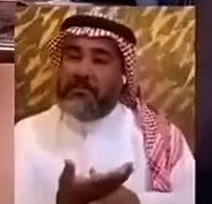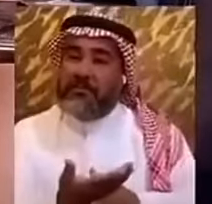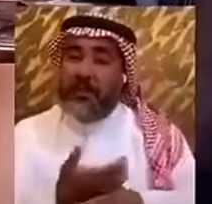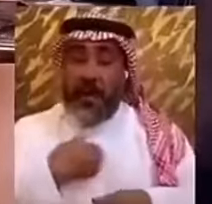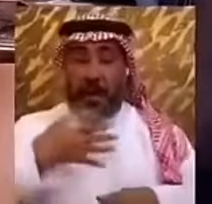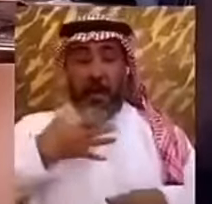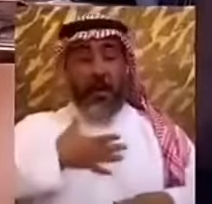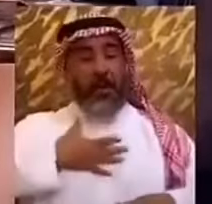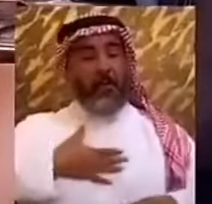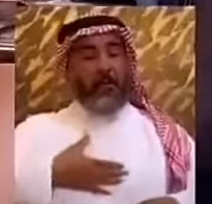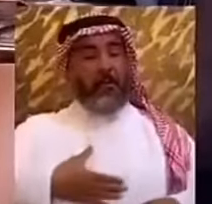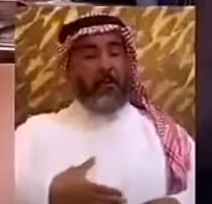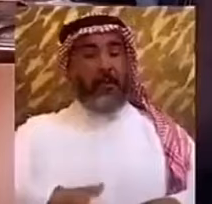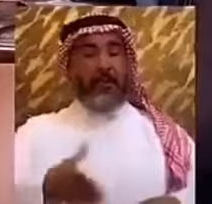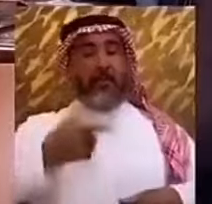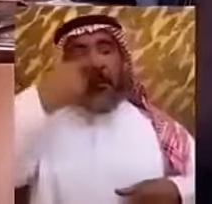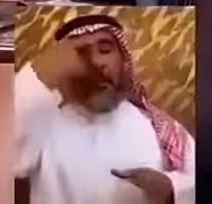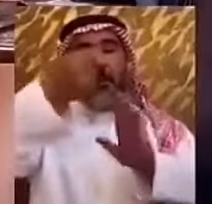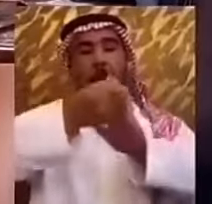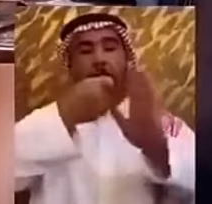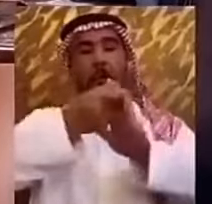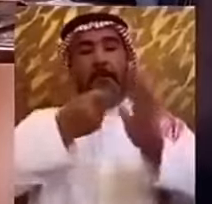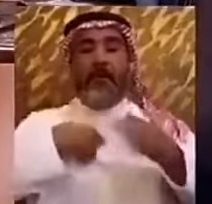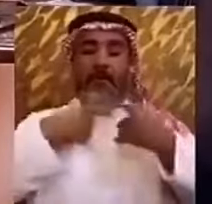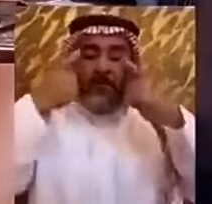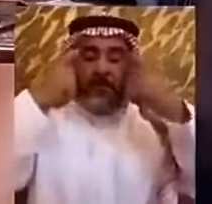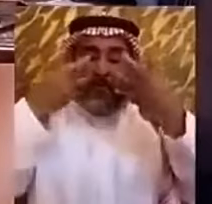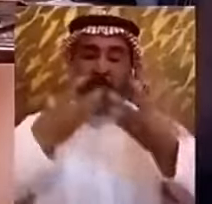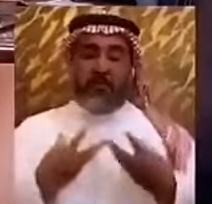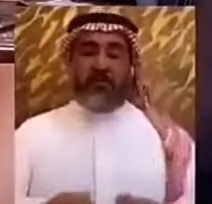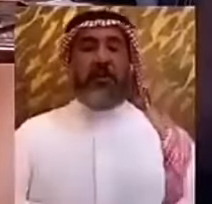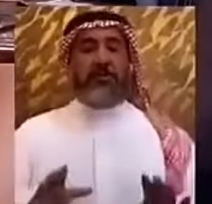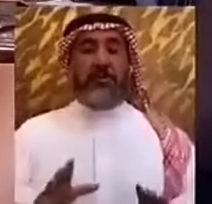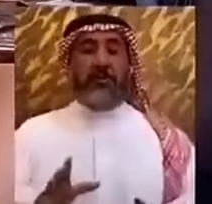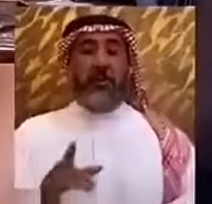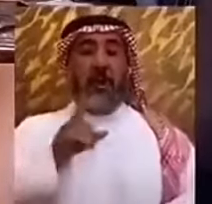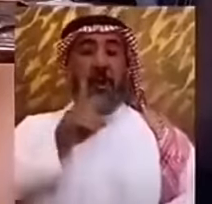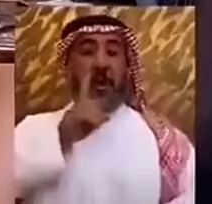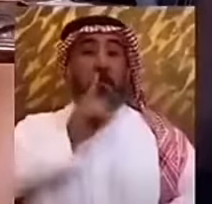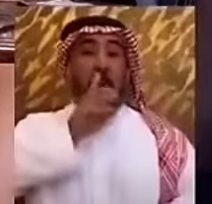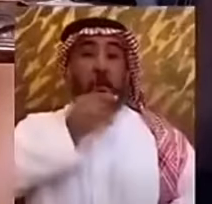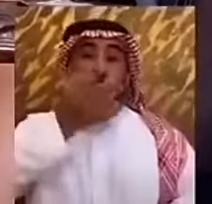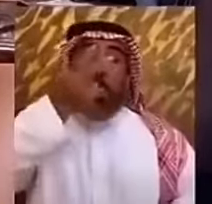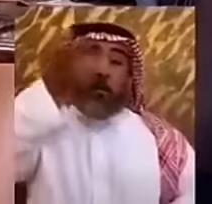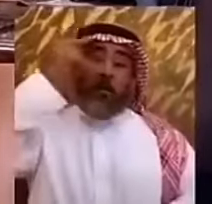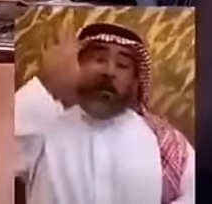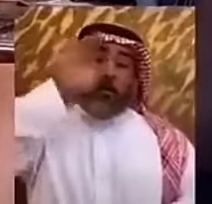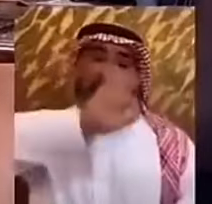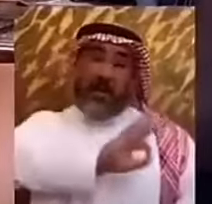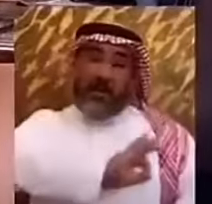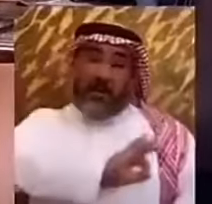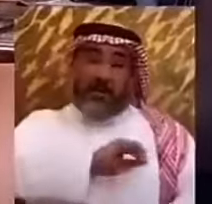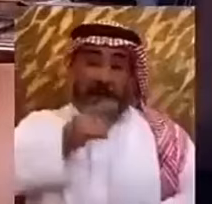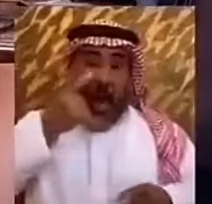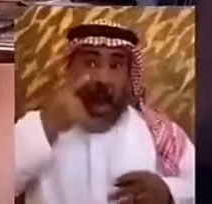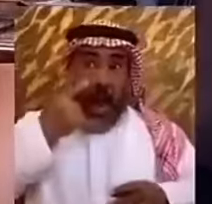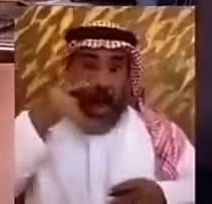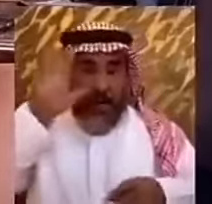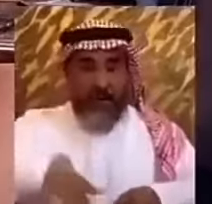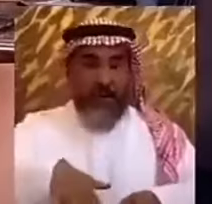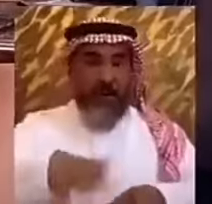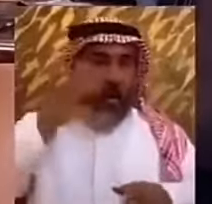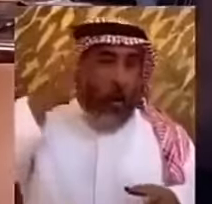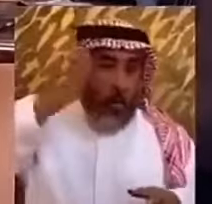شيء مكتوب ومقدر. وأهلنا الأولين الله يرحمهم يقولون الكائن صاير والهم زيادة،